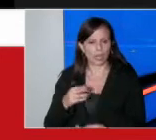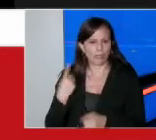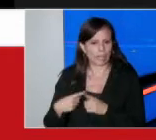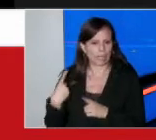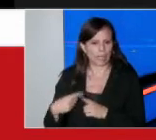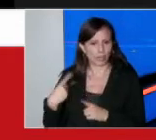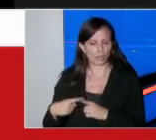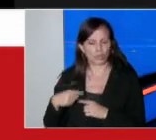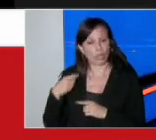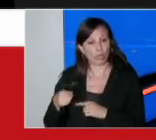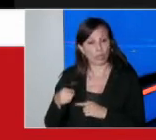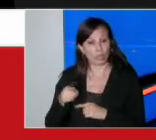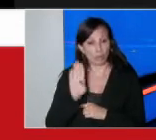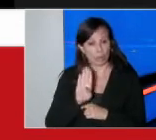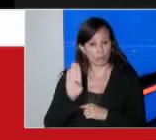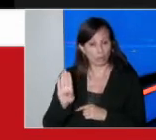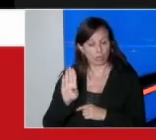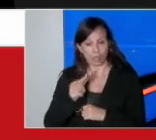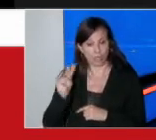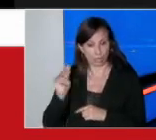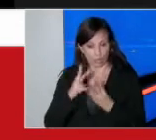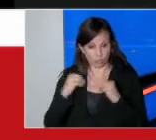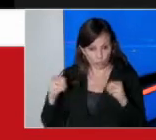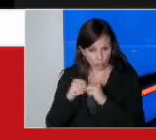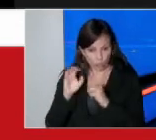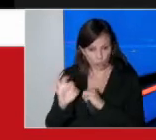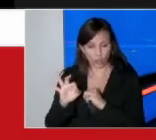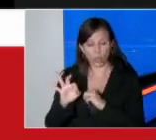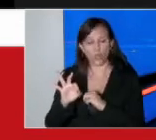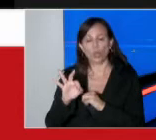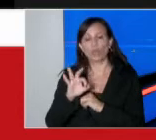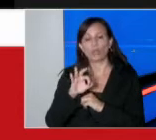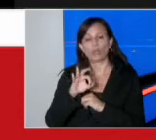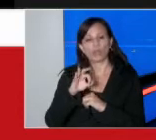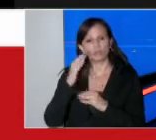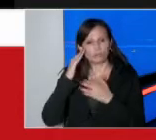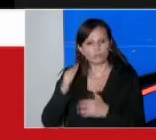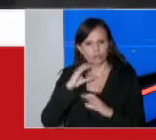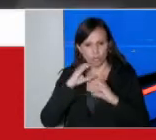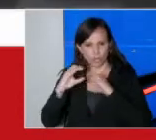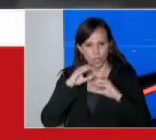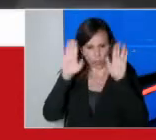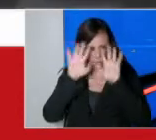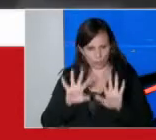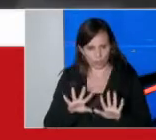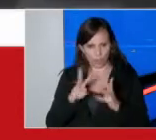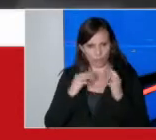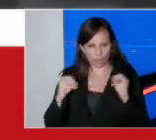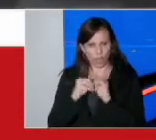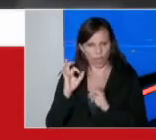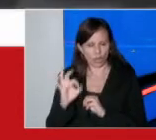האינטנסיביות שבהם נושא התקשורת העסיקו את ראש הממשלה ואת משפחתו.